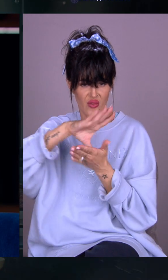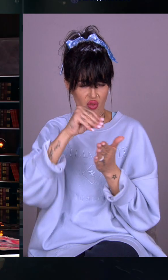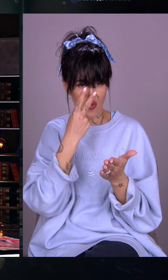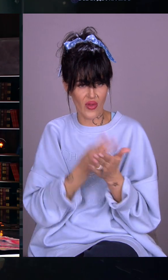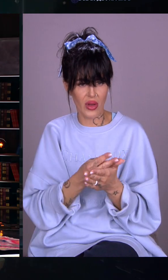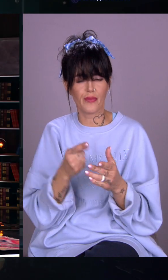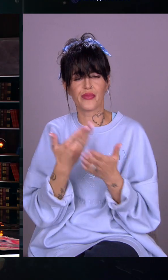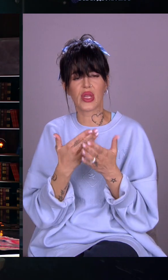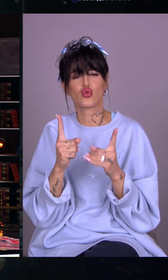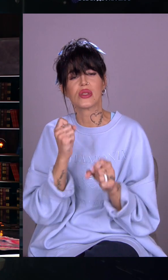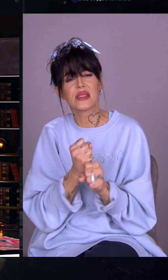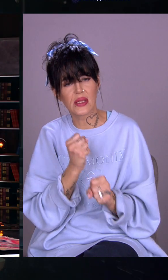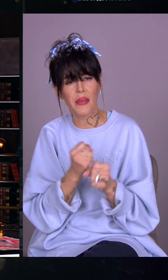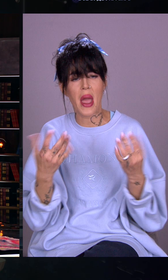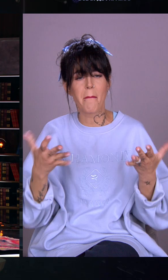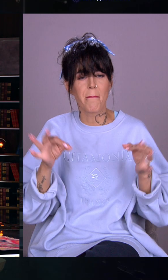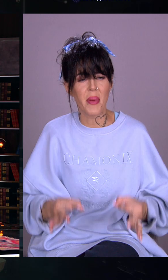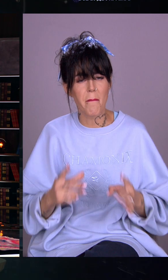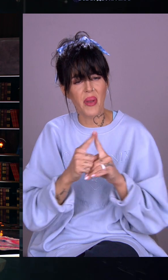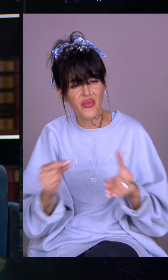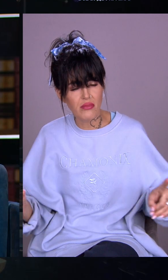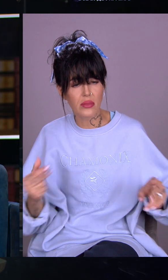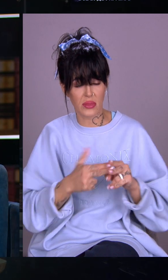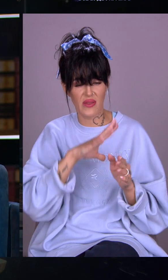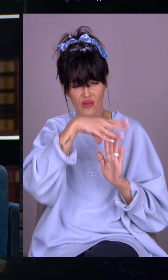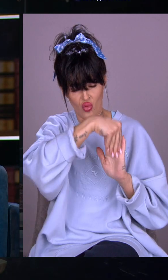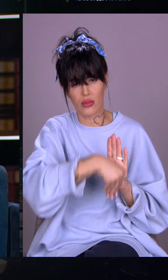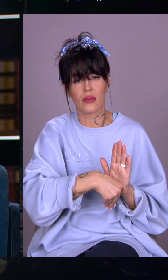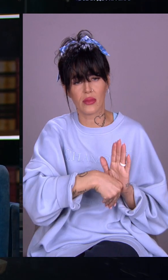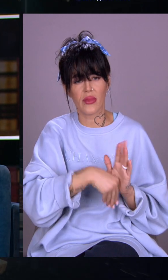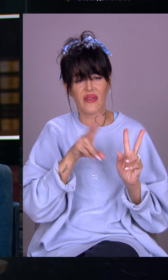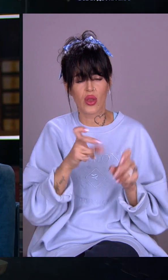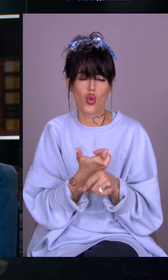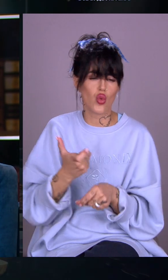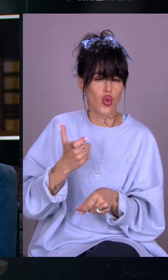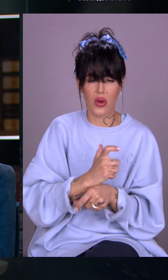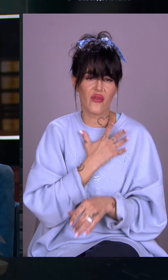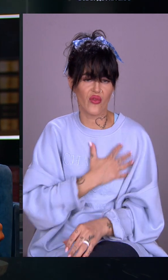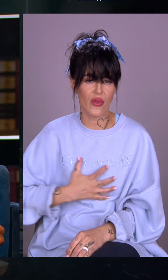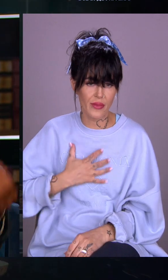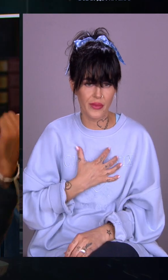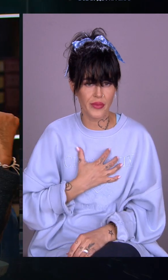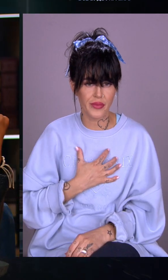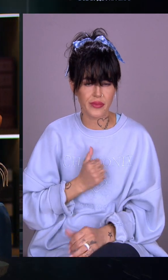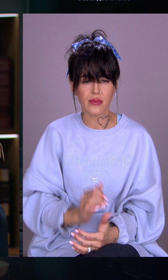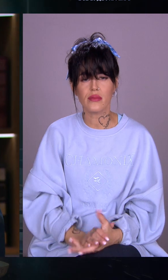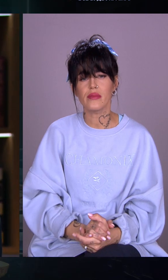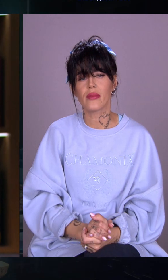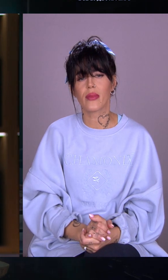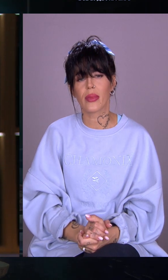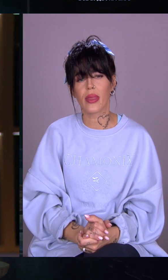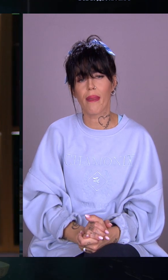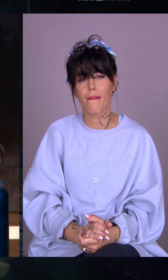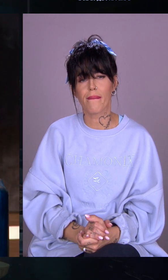ну, що робити тобі в тій чи іншій ситуації. І чому це важливо, наприклад, просто на одному прикладі розкажу. Васян з гонору, який